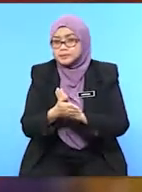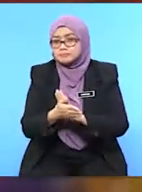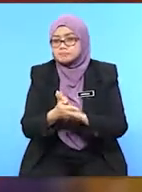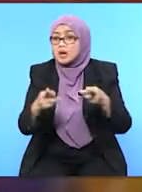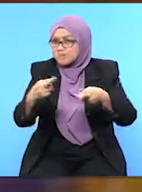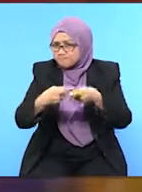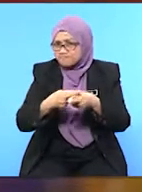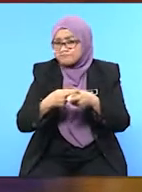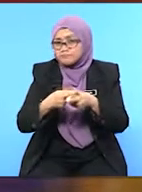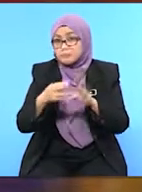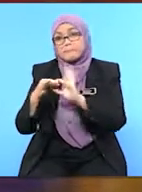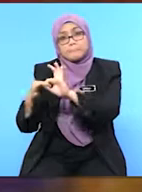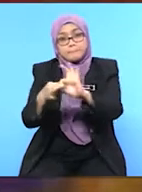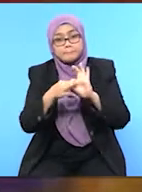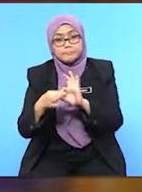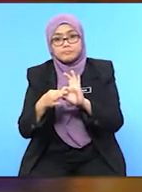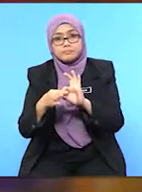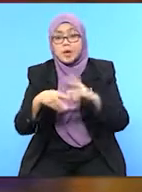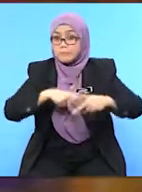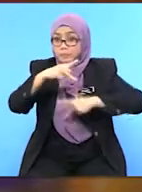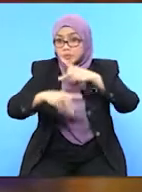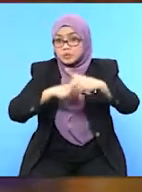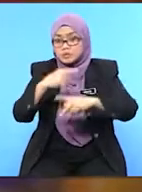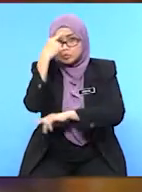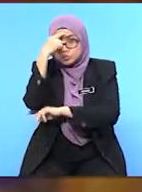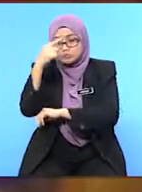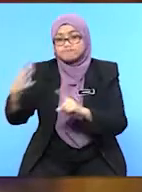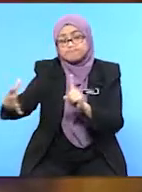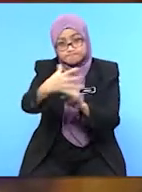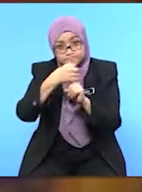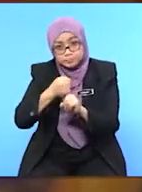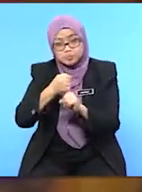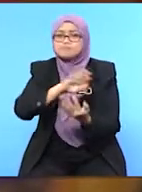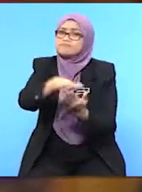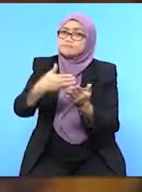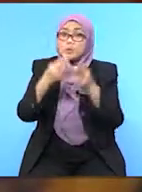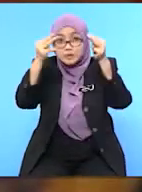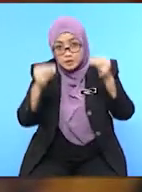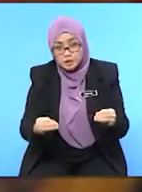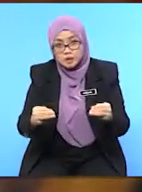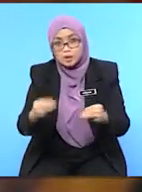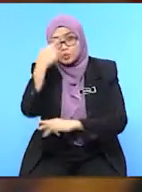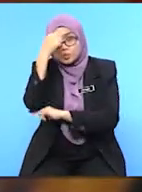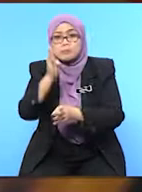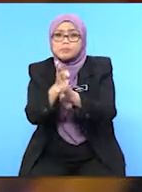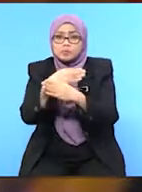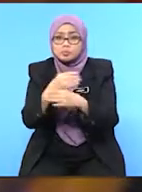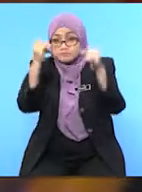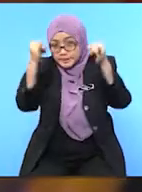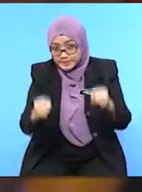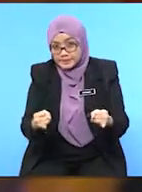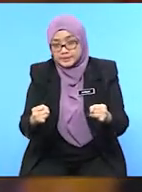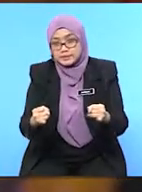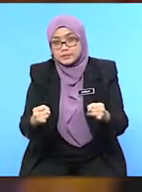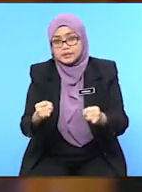dirumuskan bahwa pepaduan adalah satu proses untuk menyatupadukan seluruh masyarakat bagi membentuk satu identity